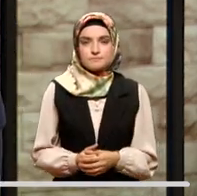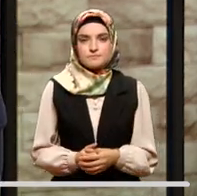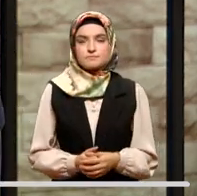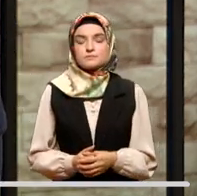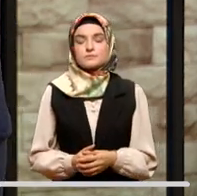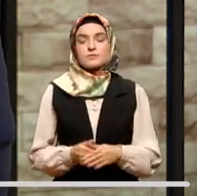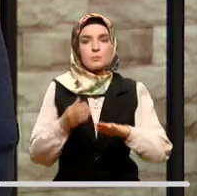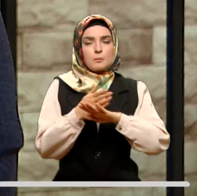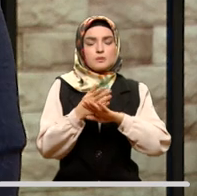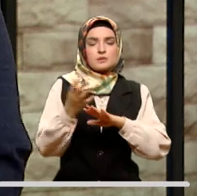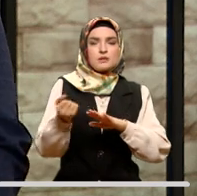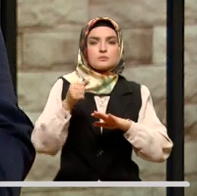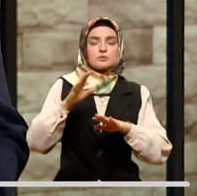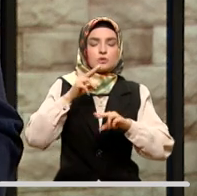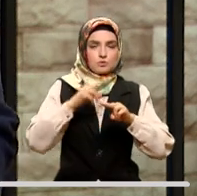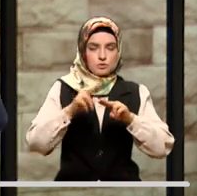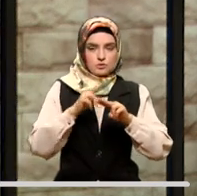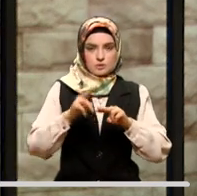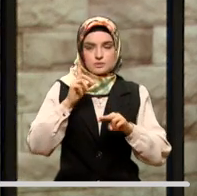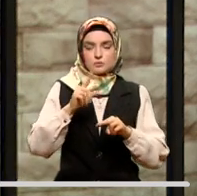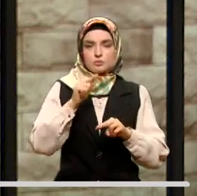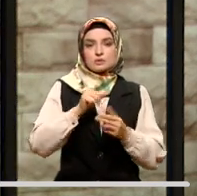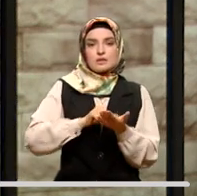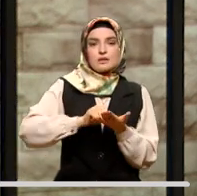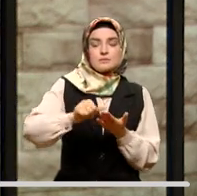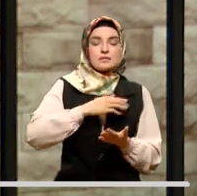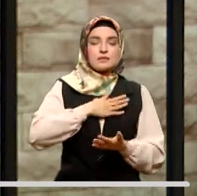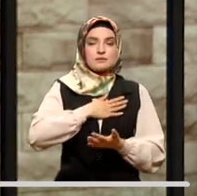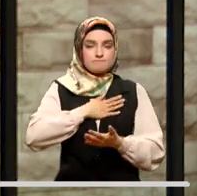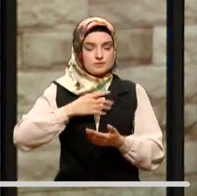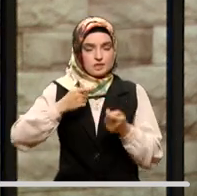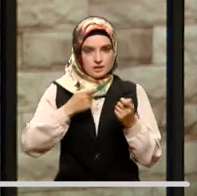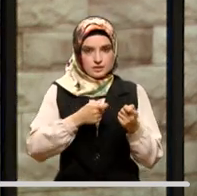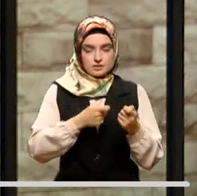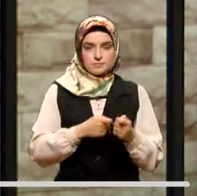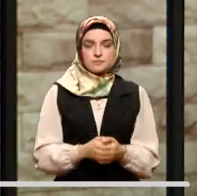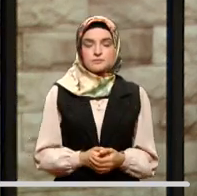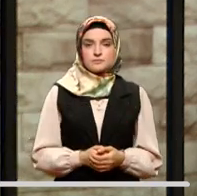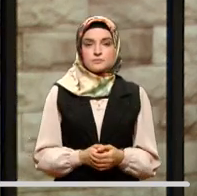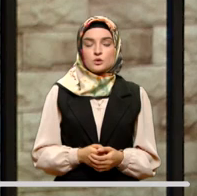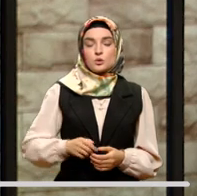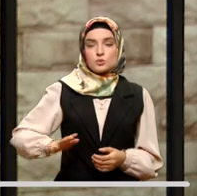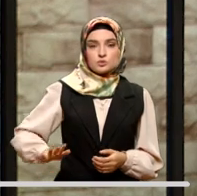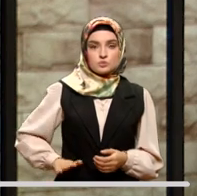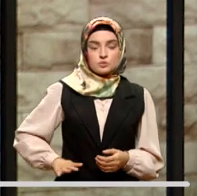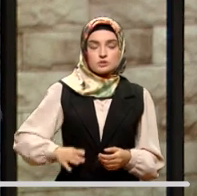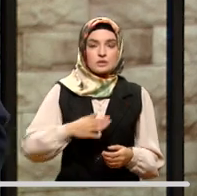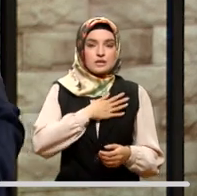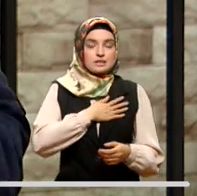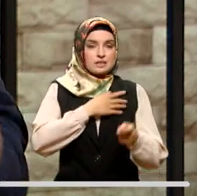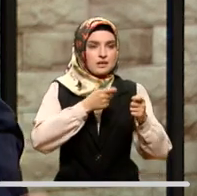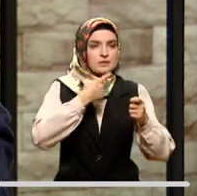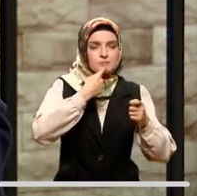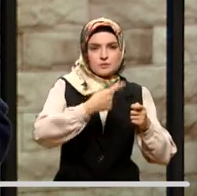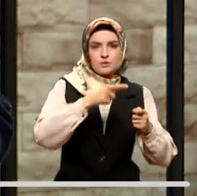malı almayacağını öğretmek. Bunların hepsi aslında dini eğitimdir. Evet. Bir değer eğitimidir. Çocuğa dini eğitim derken biz sadece